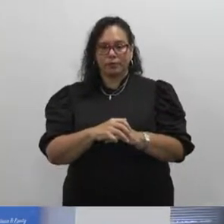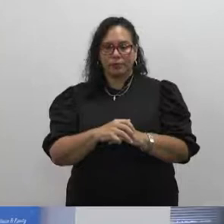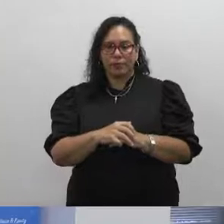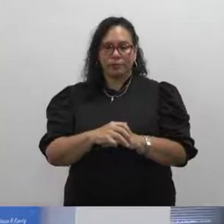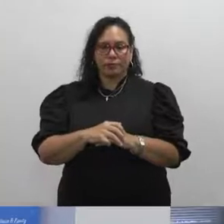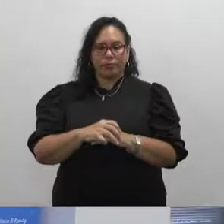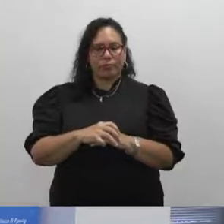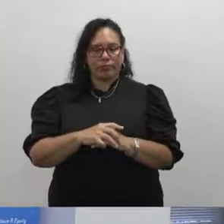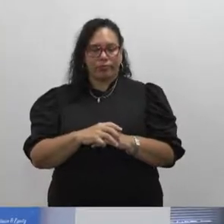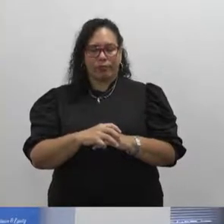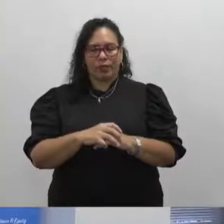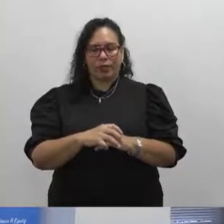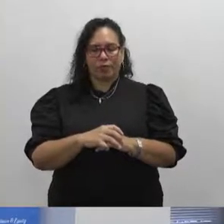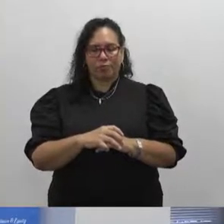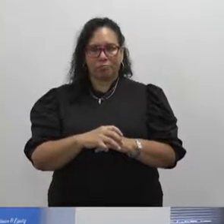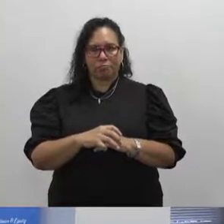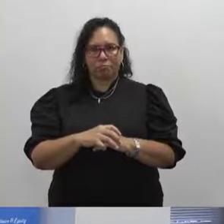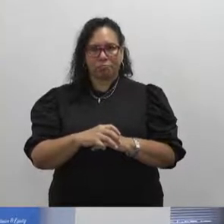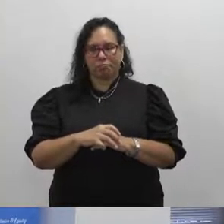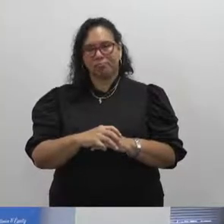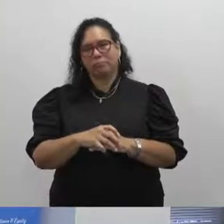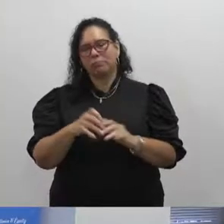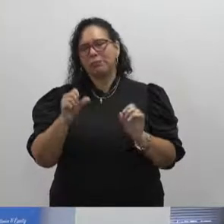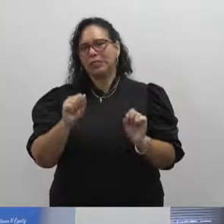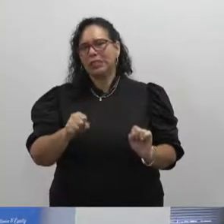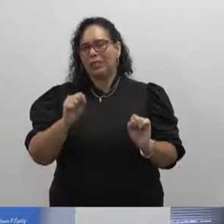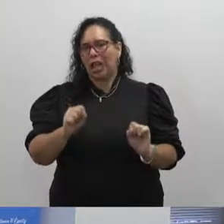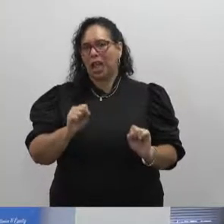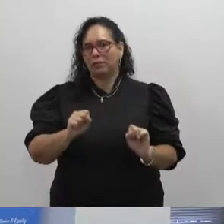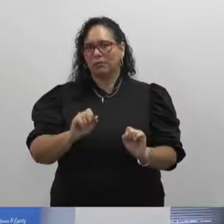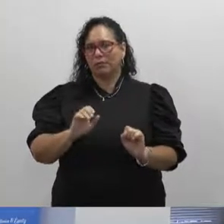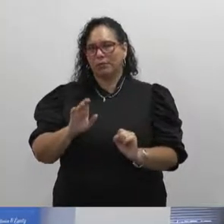chụp bà lẹ chụp bà lo